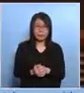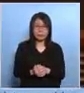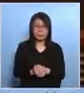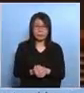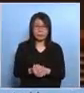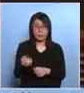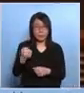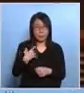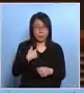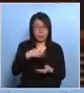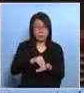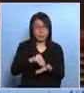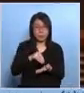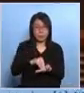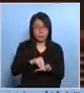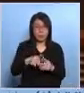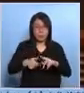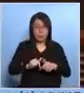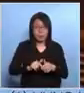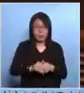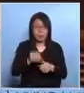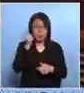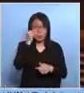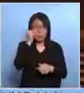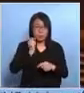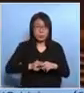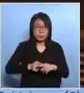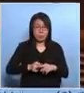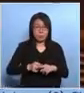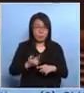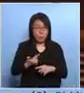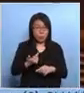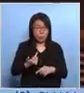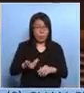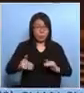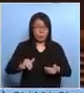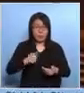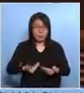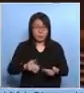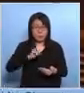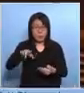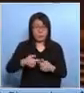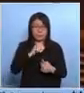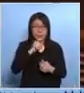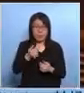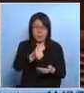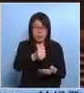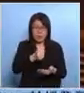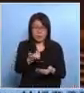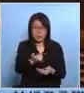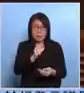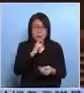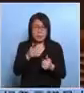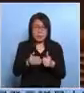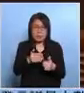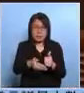你要定立嗰個機制嗰個難度係咪真係咁難呢？所以而家我調翻轉問你啊，你話攞咁多錢請咁多人等咁耐時